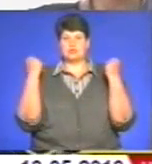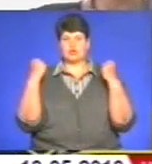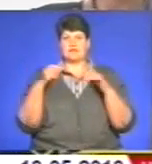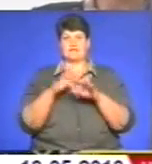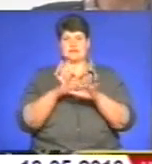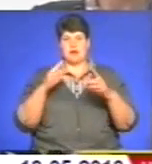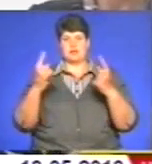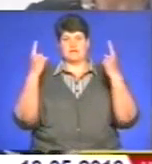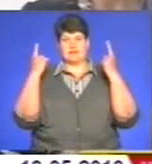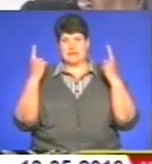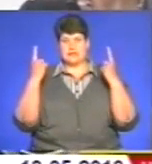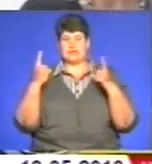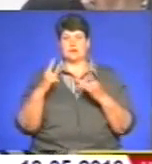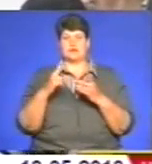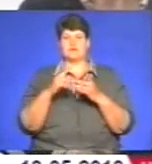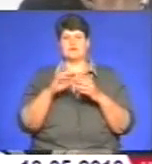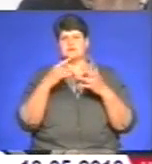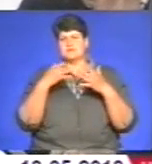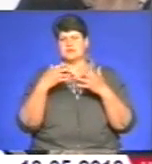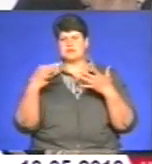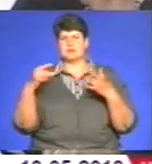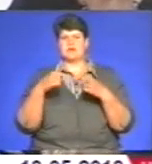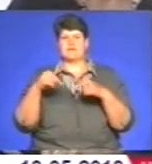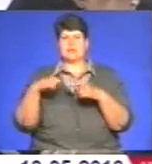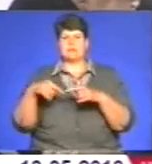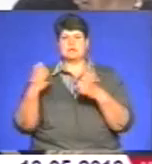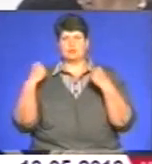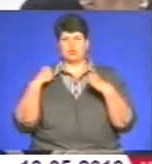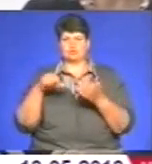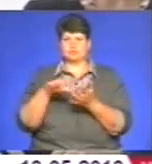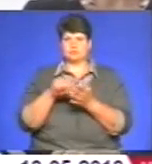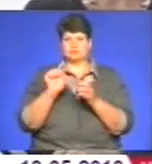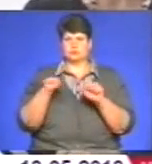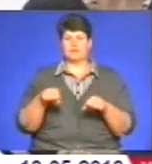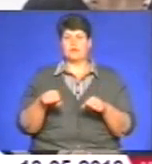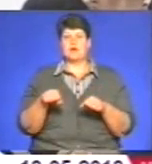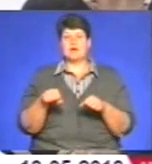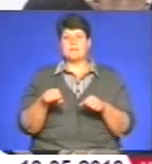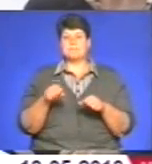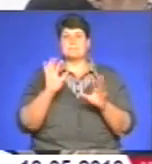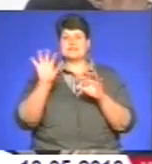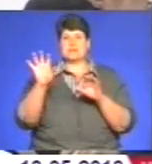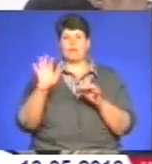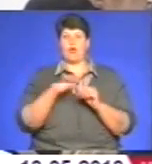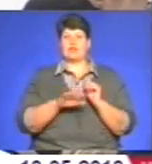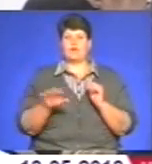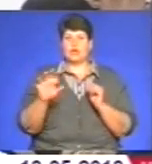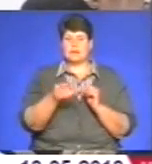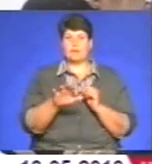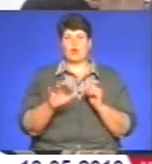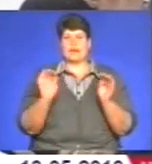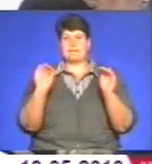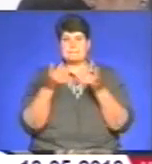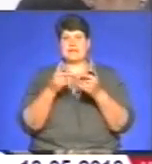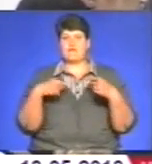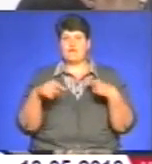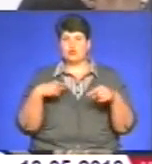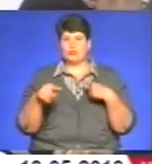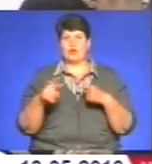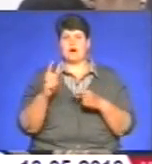великого, всіма гіровидами вида спорту. І баскетбол, і волейбол, і міні-футбол,